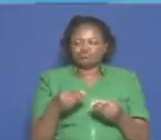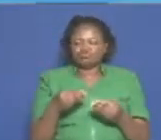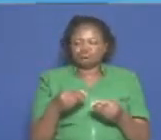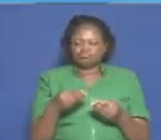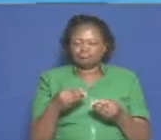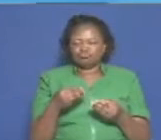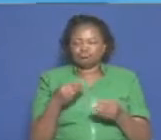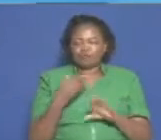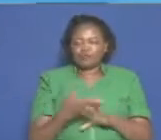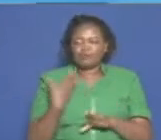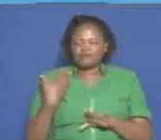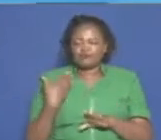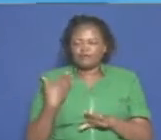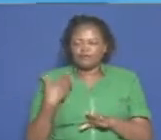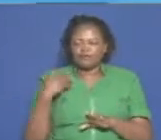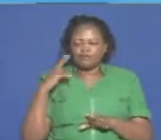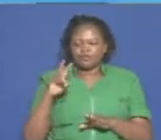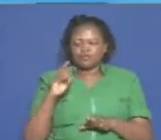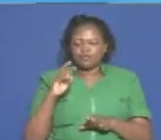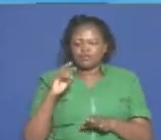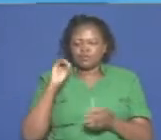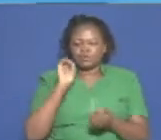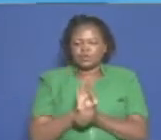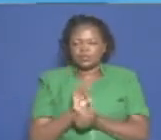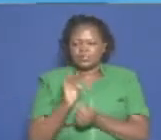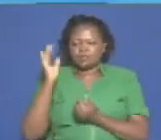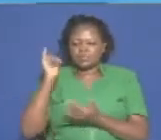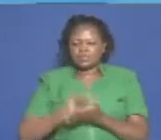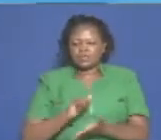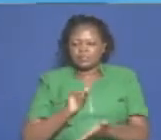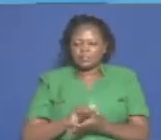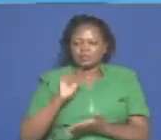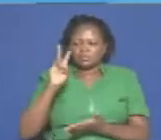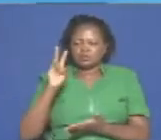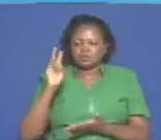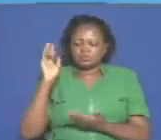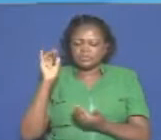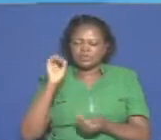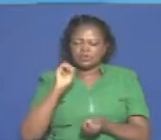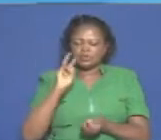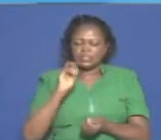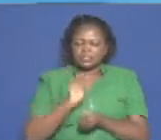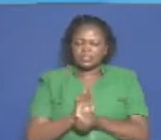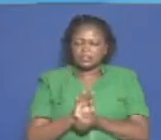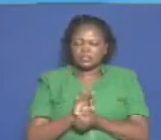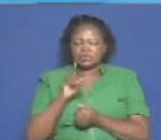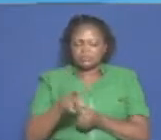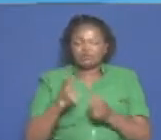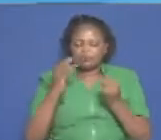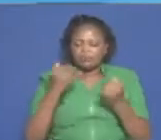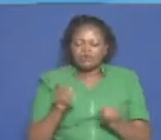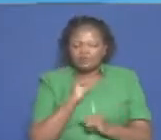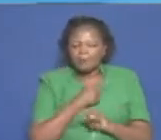uliletwa kabla mwaka wa 2013, walikuwa natumai kwamba uchaguzi wa mwaka 2013 mswada huu utakuwa umetekelezwa,